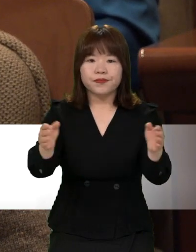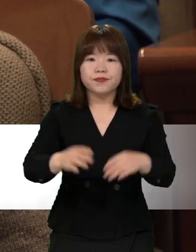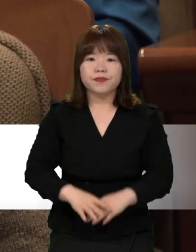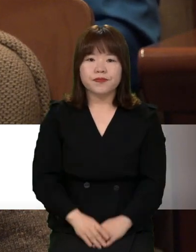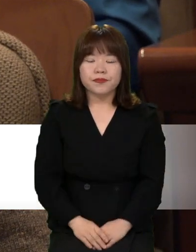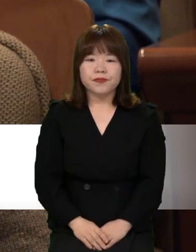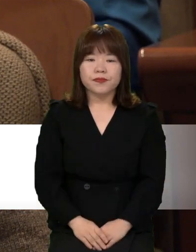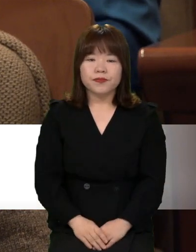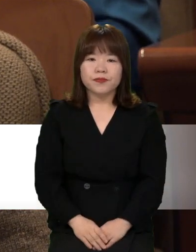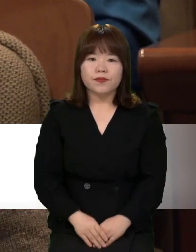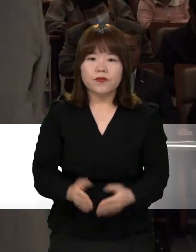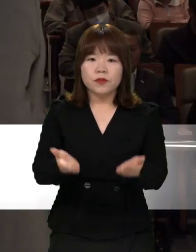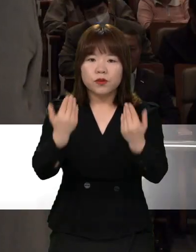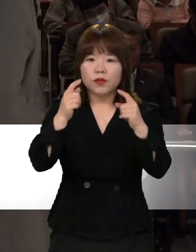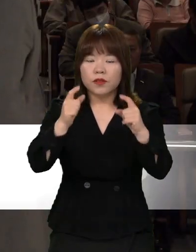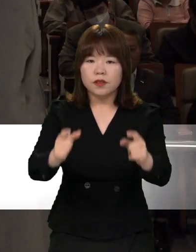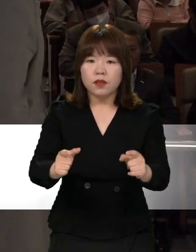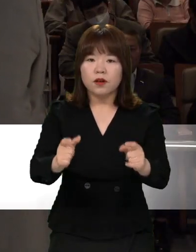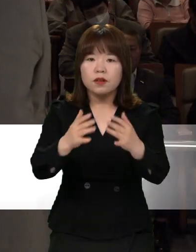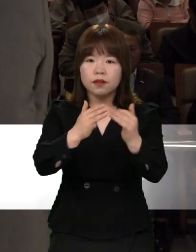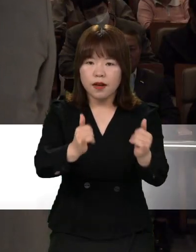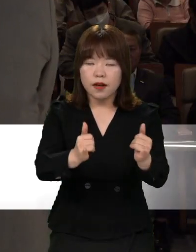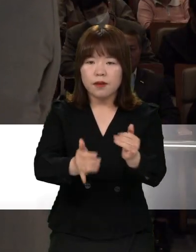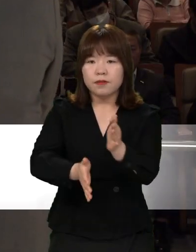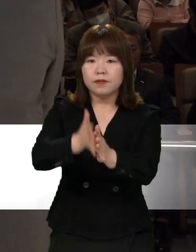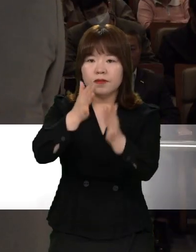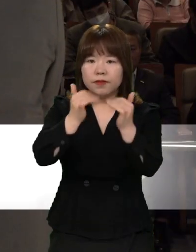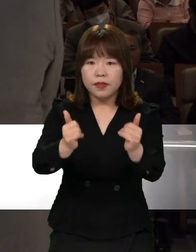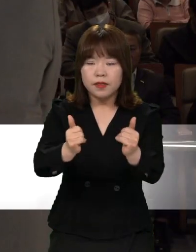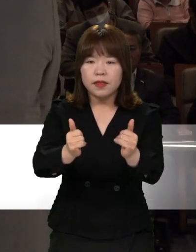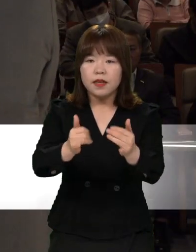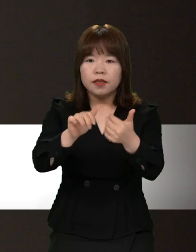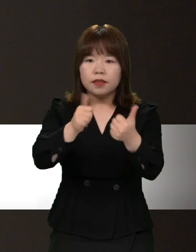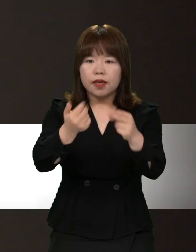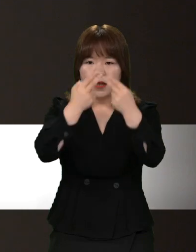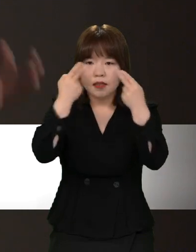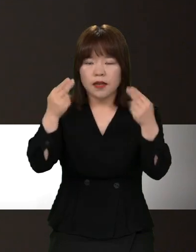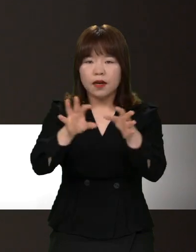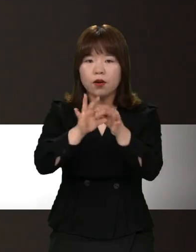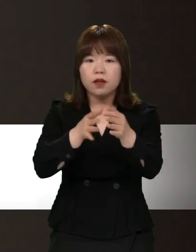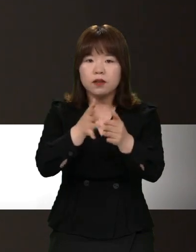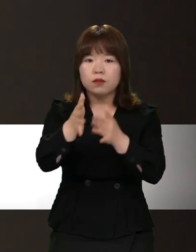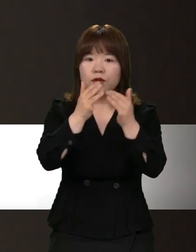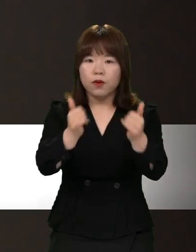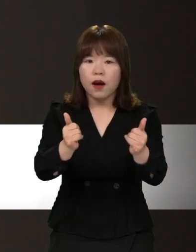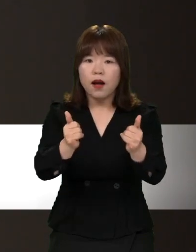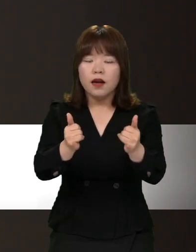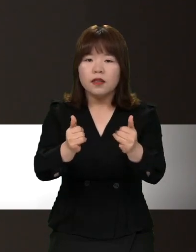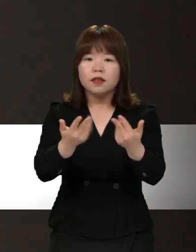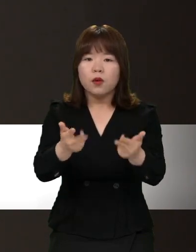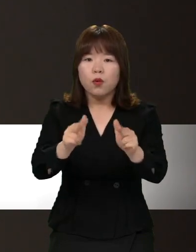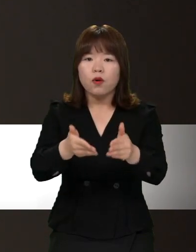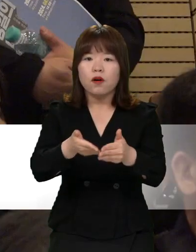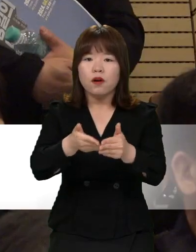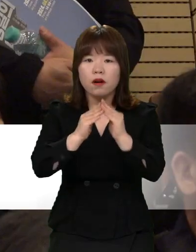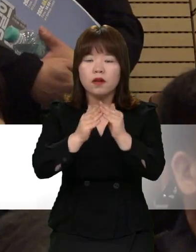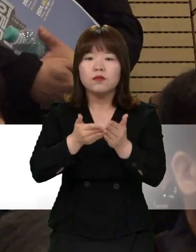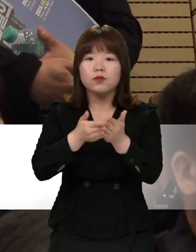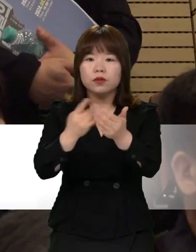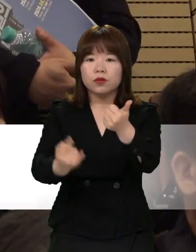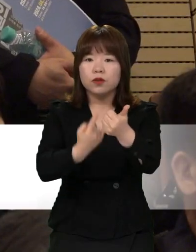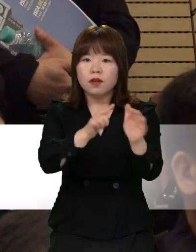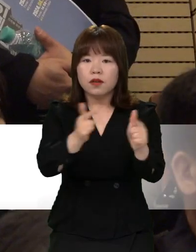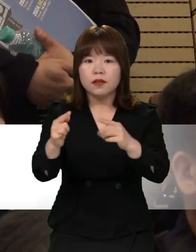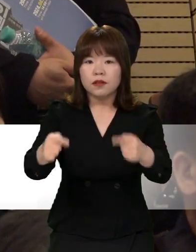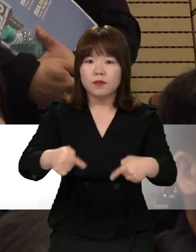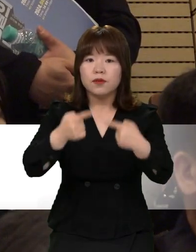심포지엄을 열었습니다. 유치 지역 주민을 비롯한 시민, 장사 관련 전문가, 추모공원 건립 추진위원회